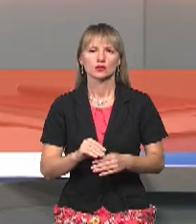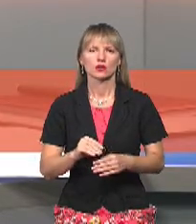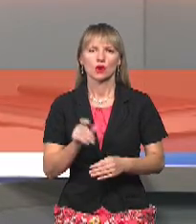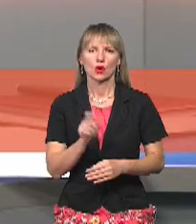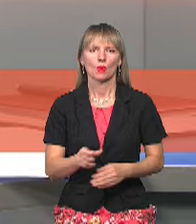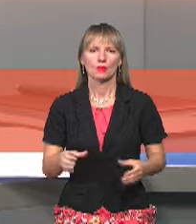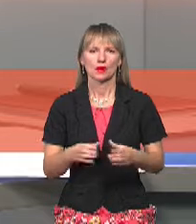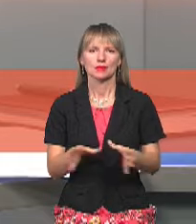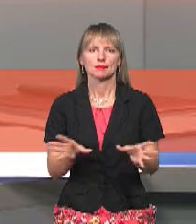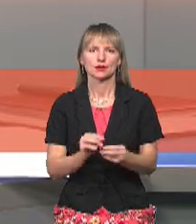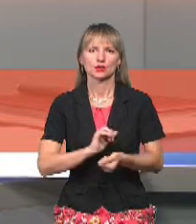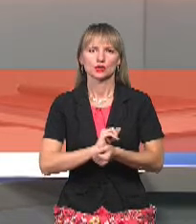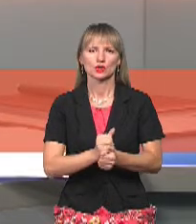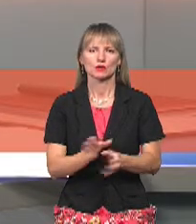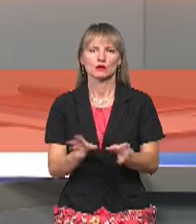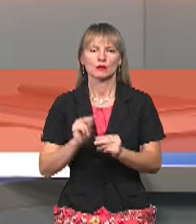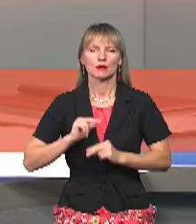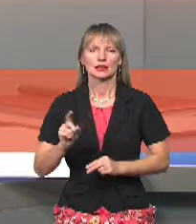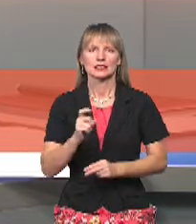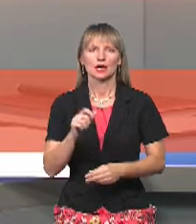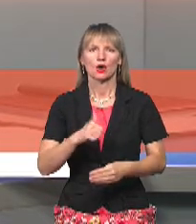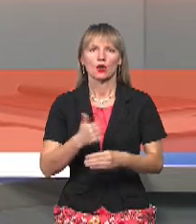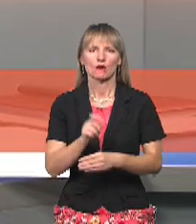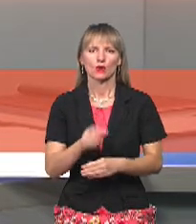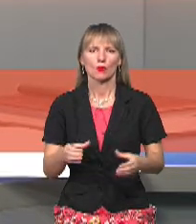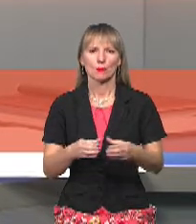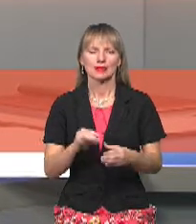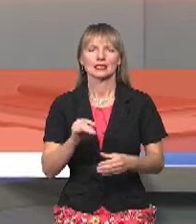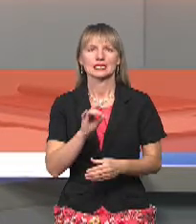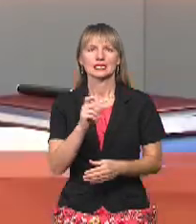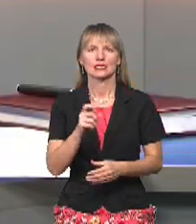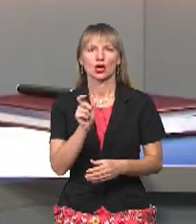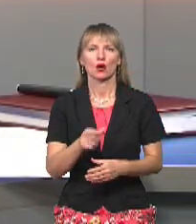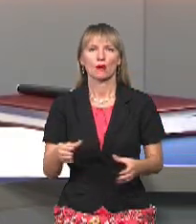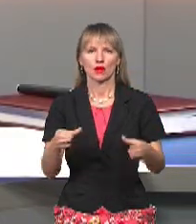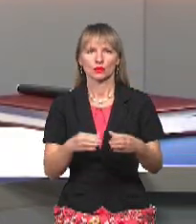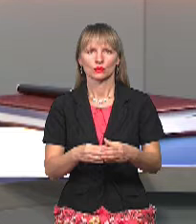більш тісну співпрацю з головою громади та взагалі з громадою.